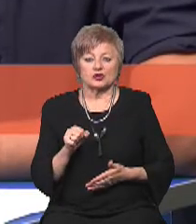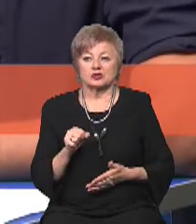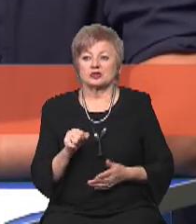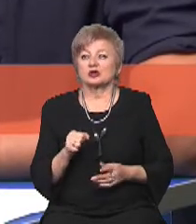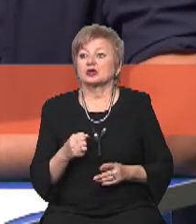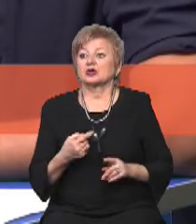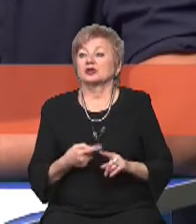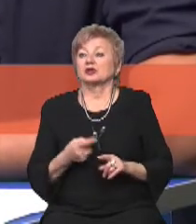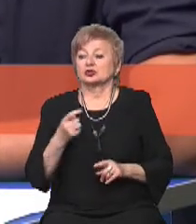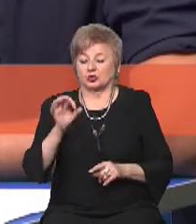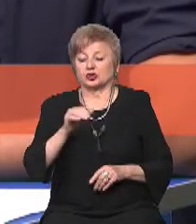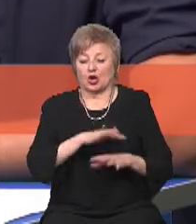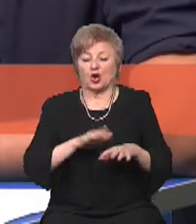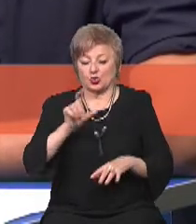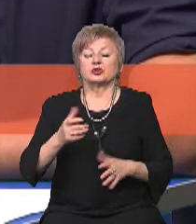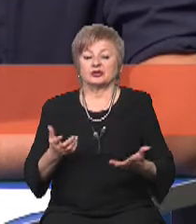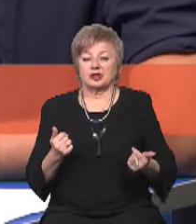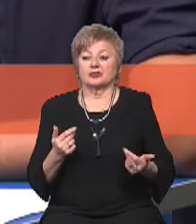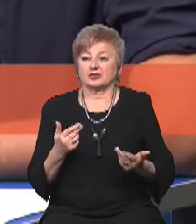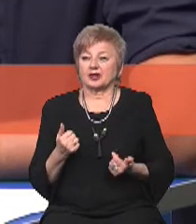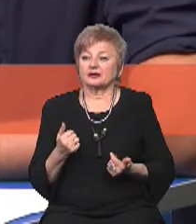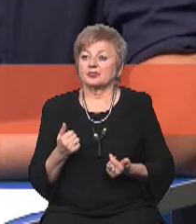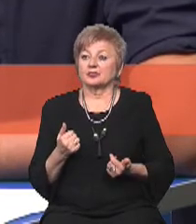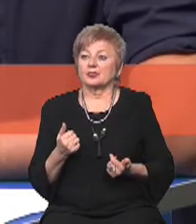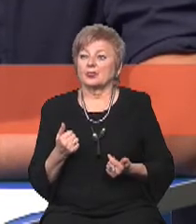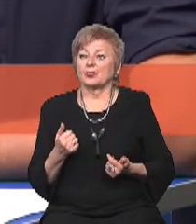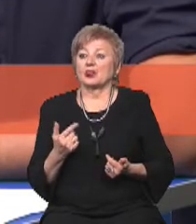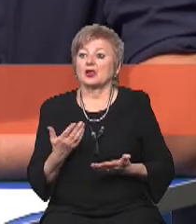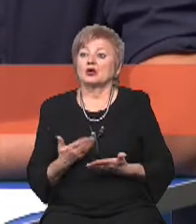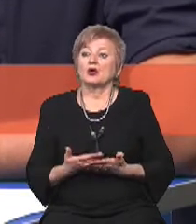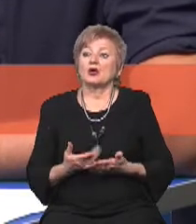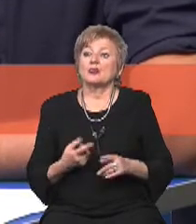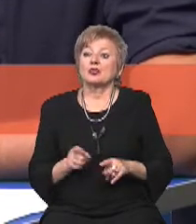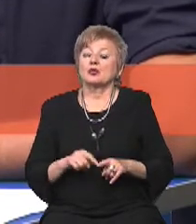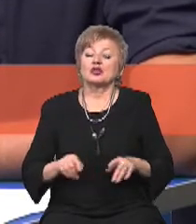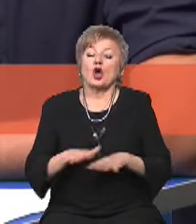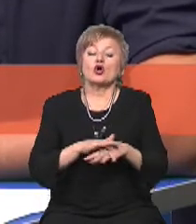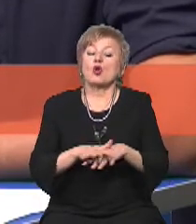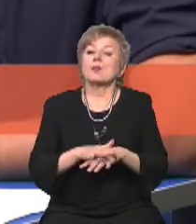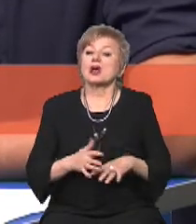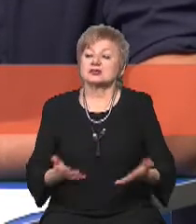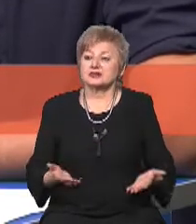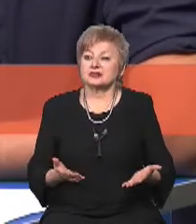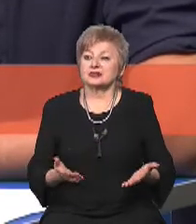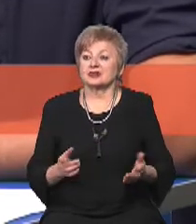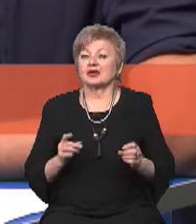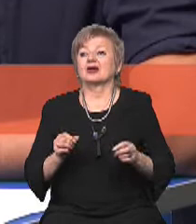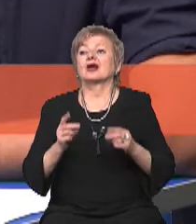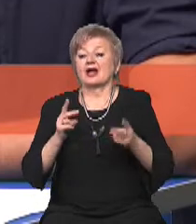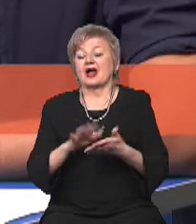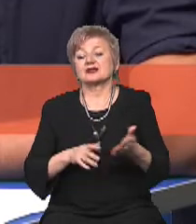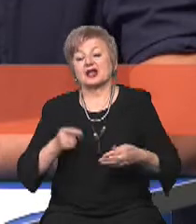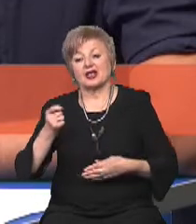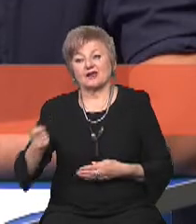містян, громадян? 100%. Єдине, чому? Що корективи, ну тому що це громадський бюджет, і як подати